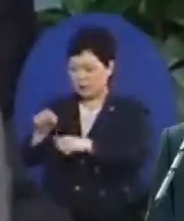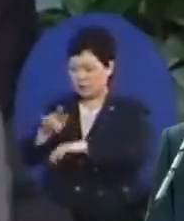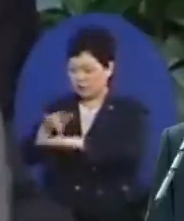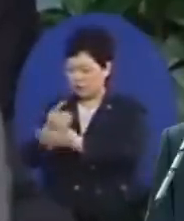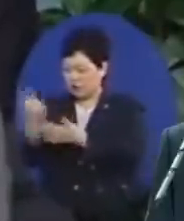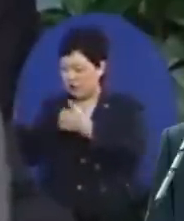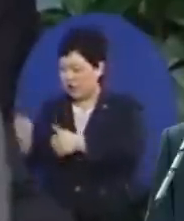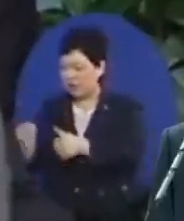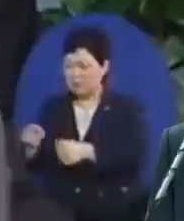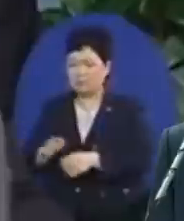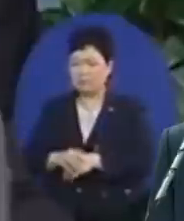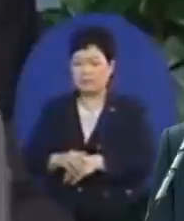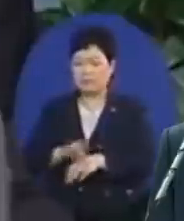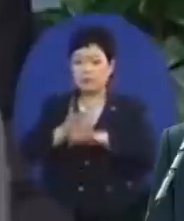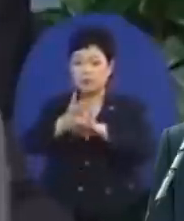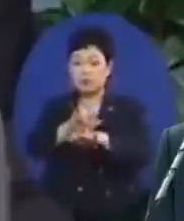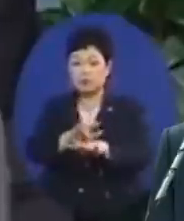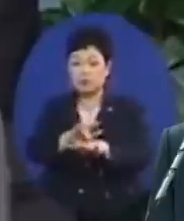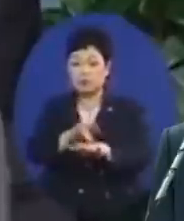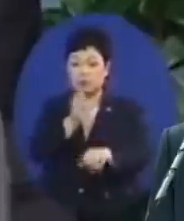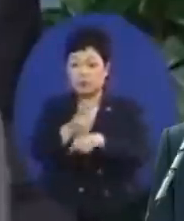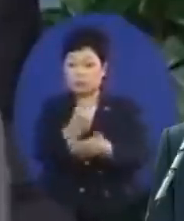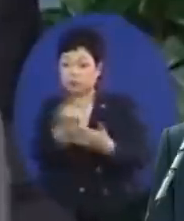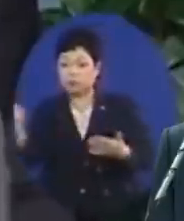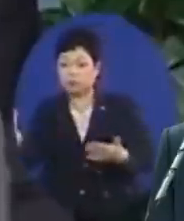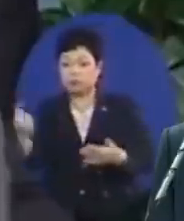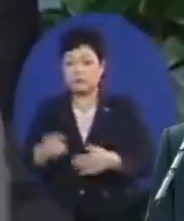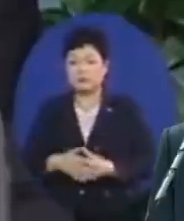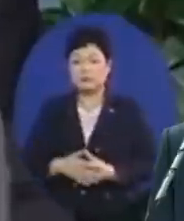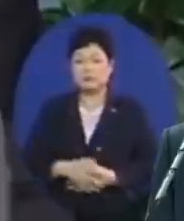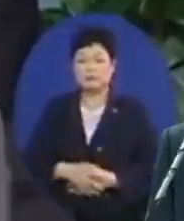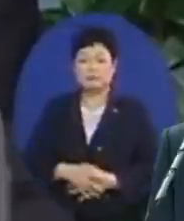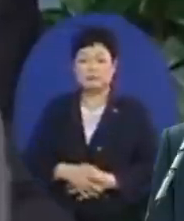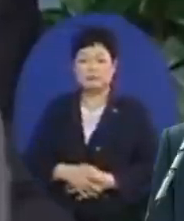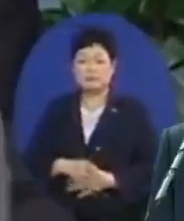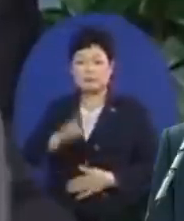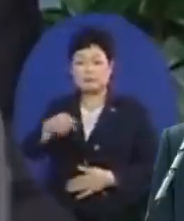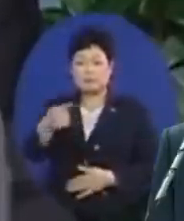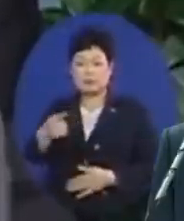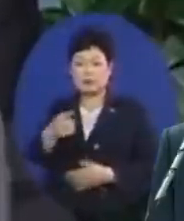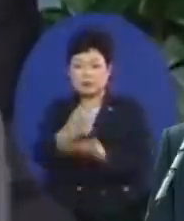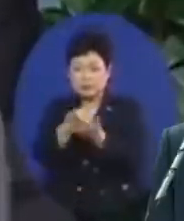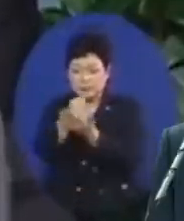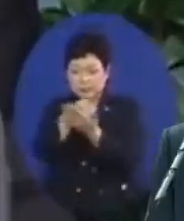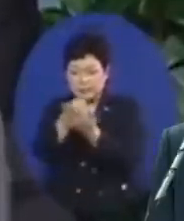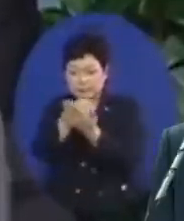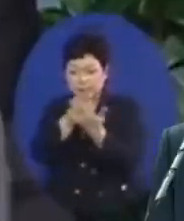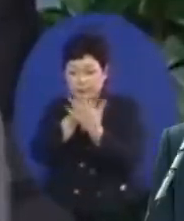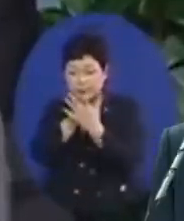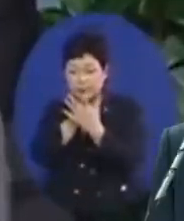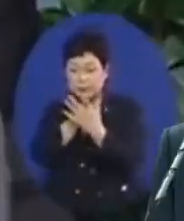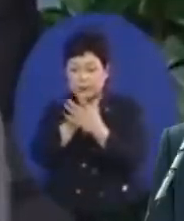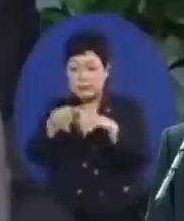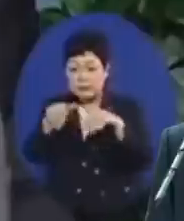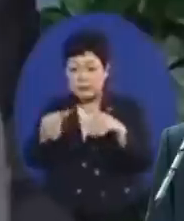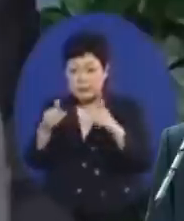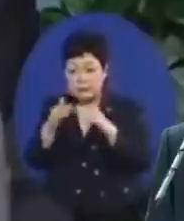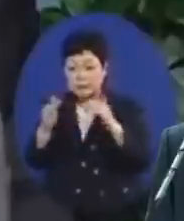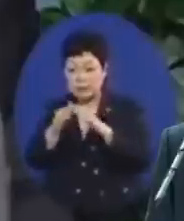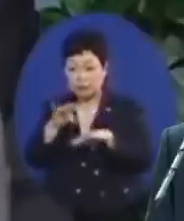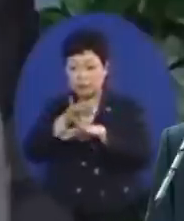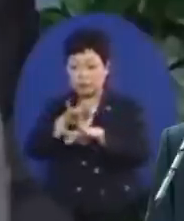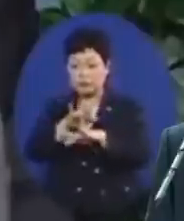나가라. 그 귀신이 당장 나가버리죠. 그러니까 그 점을 쳐서 먹고 살던 집인데